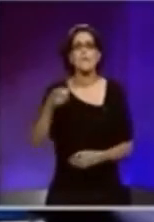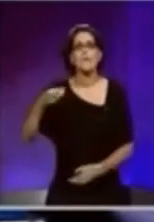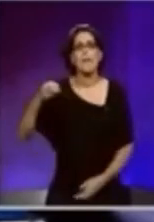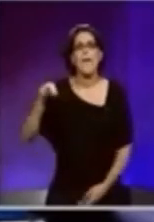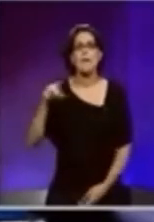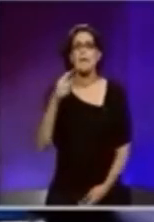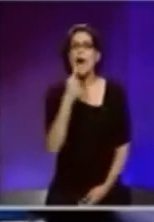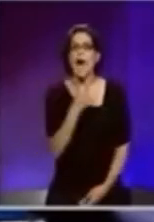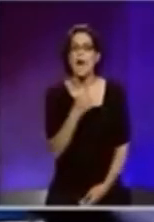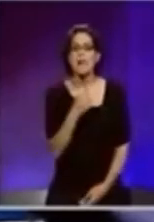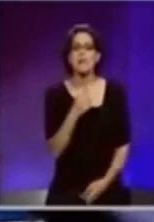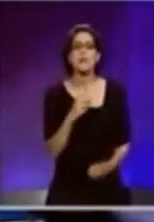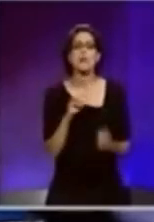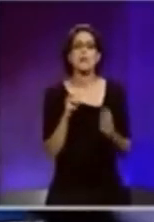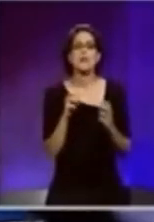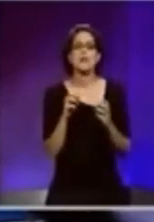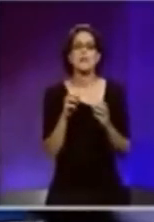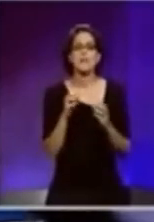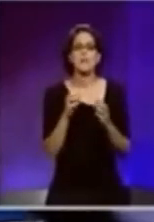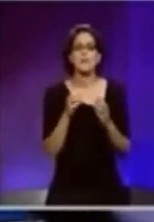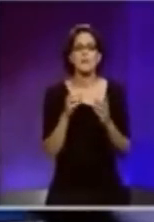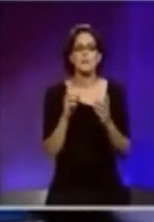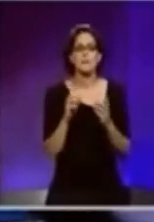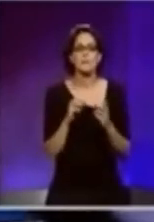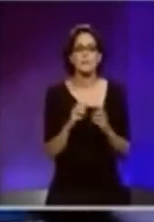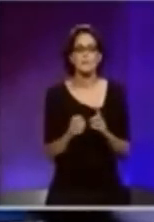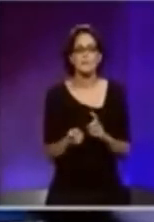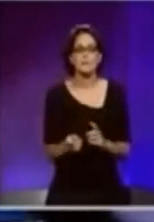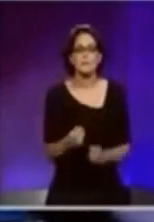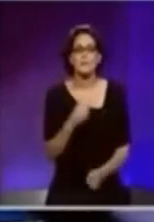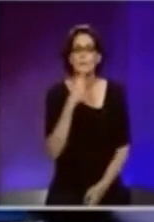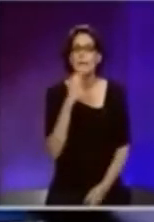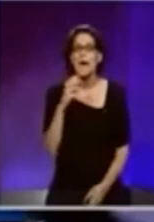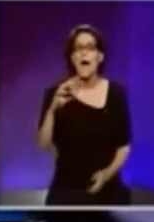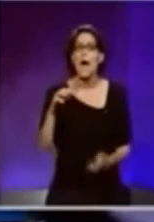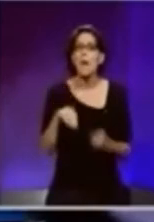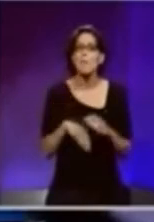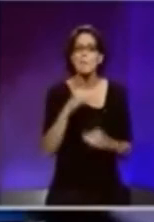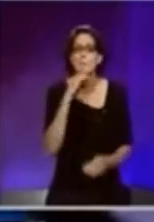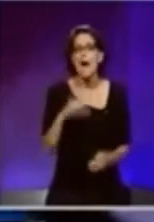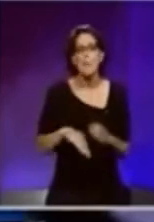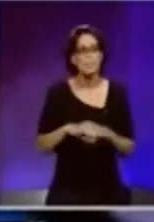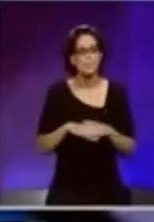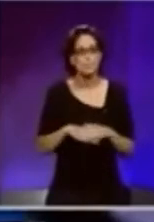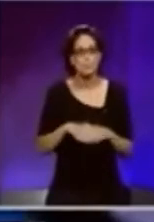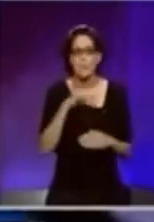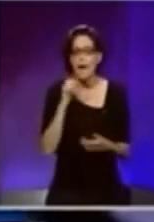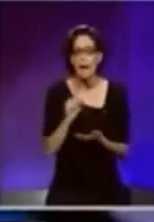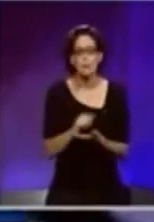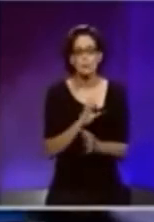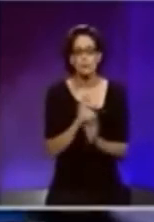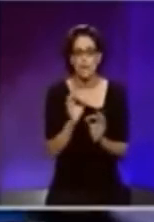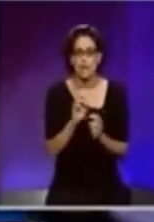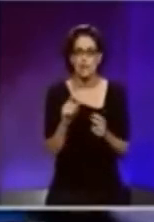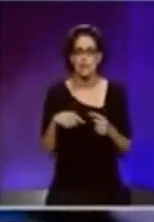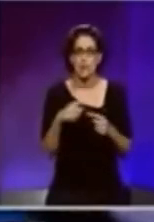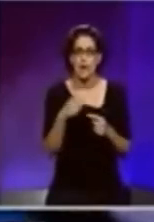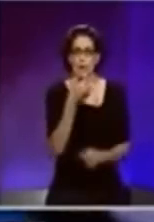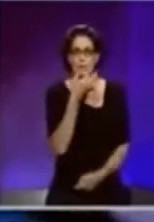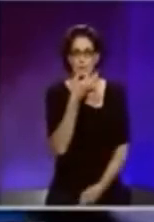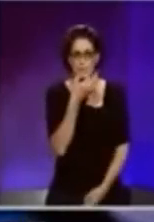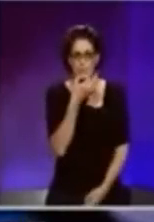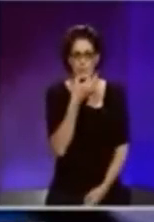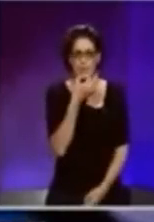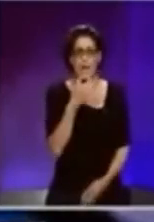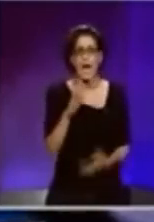muġu ma viss, anki tġiġ rappresentanti tal-partijit nazjonalista għaxi sit-membri parlamentari europej maltin erba